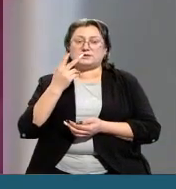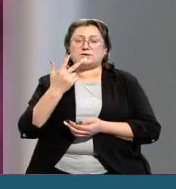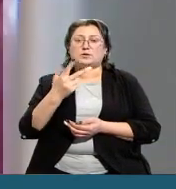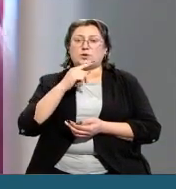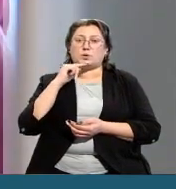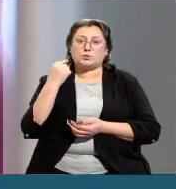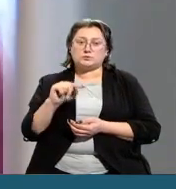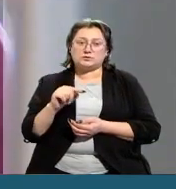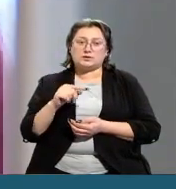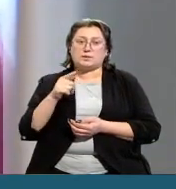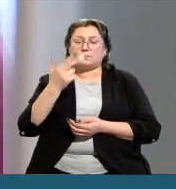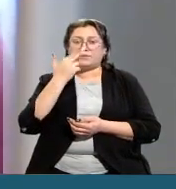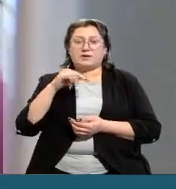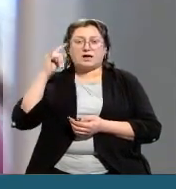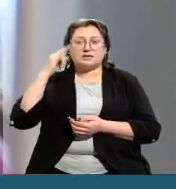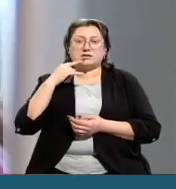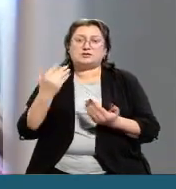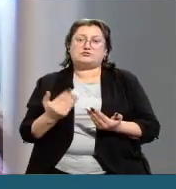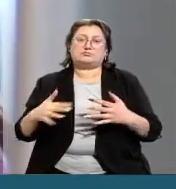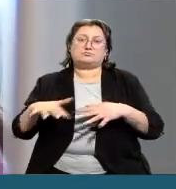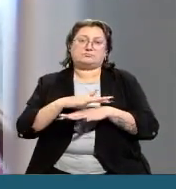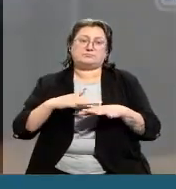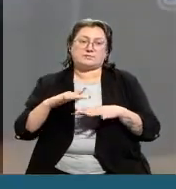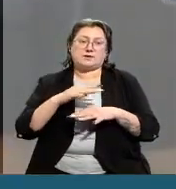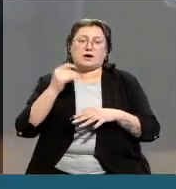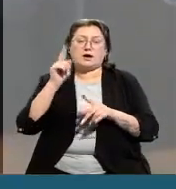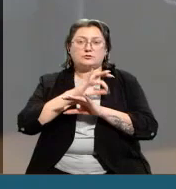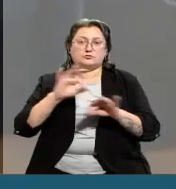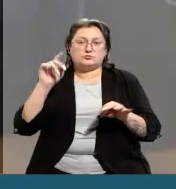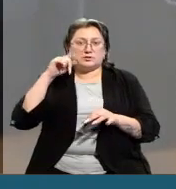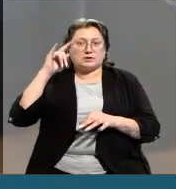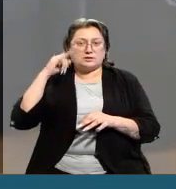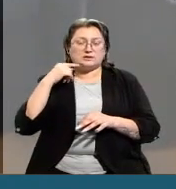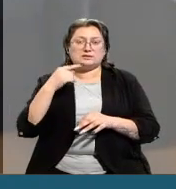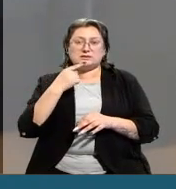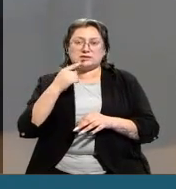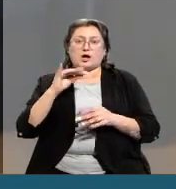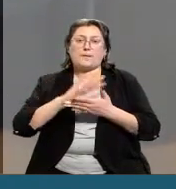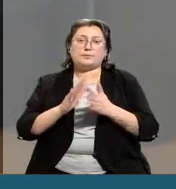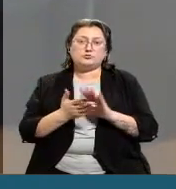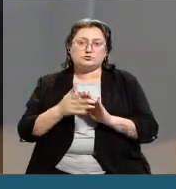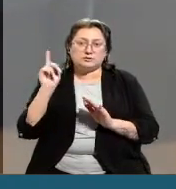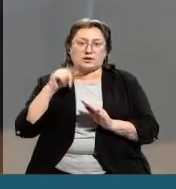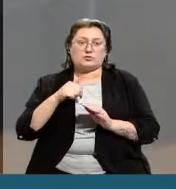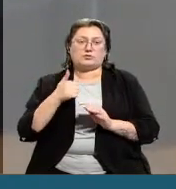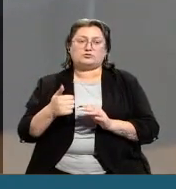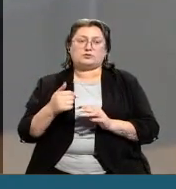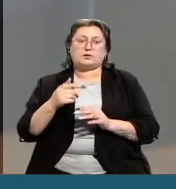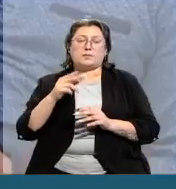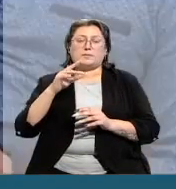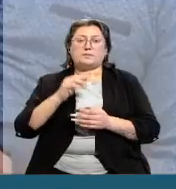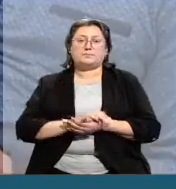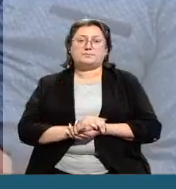Олар қазақы ортаға үйренісіп кеткен. Ұлттық салт-дәстүрлерді жақсы біледі. Қазақша сөйлейді, қазақ мектебінде білім